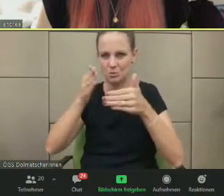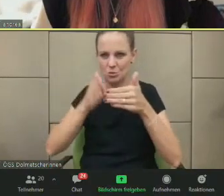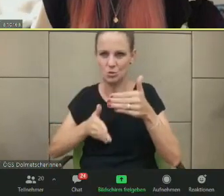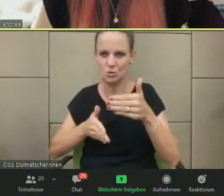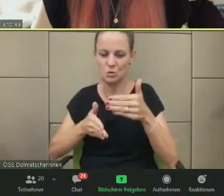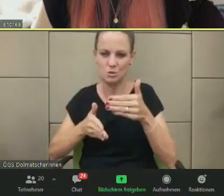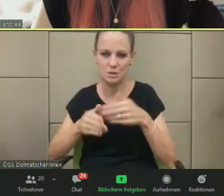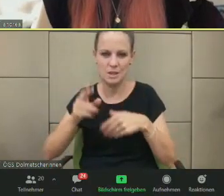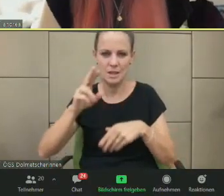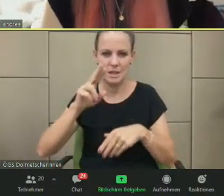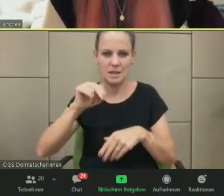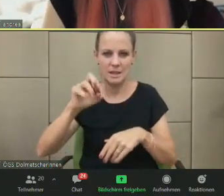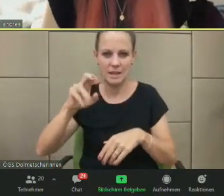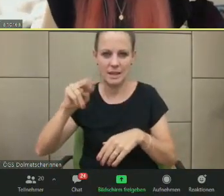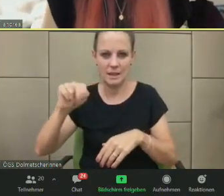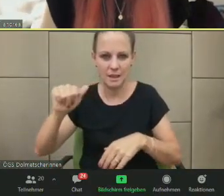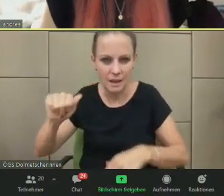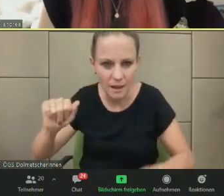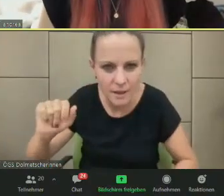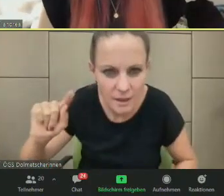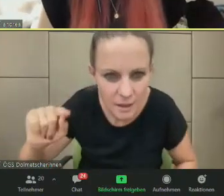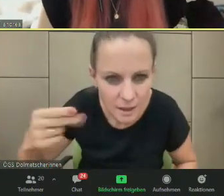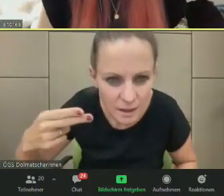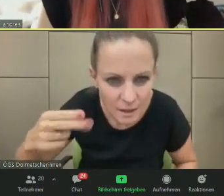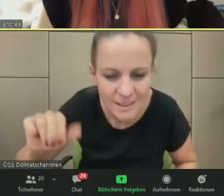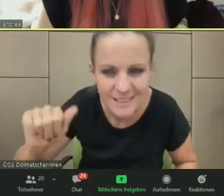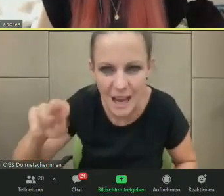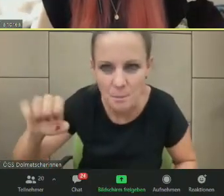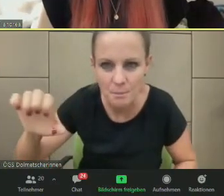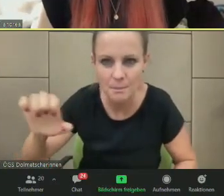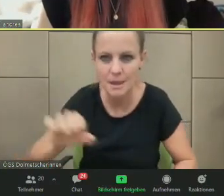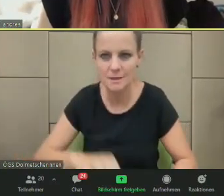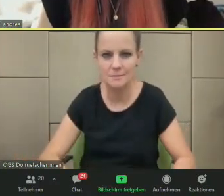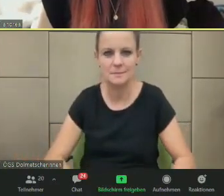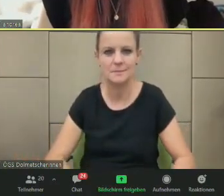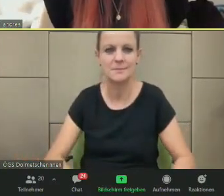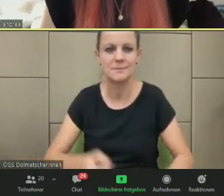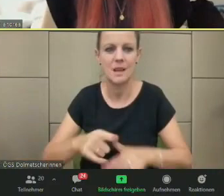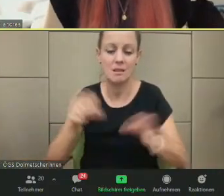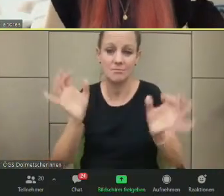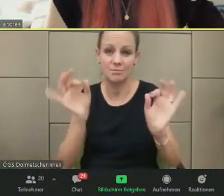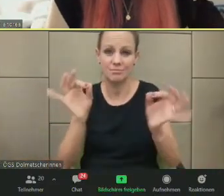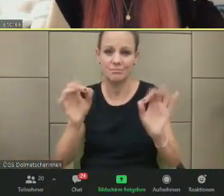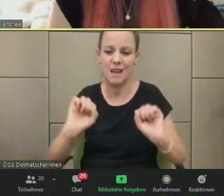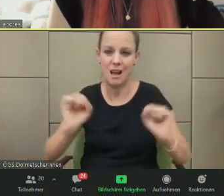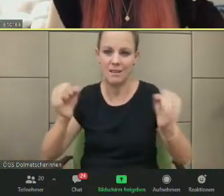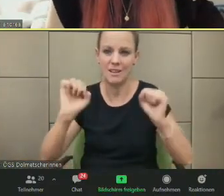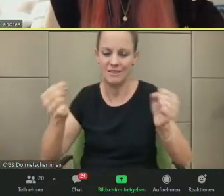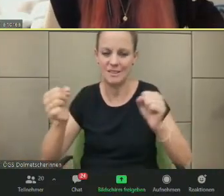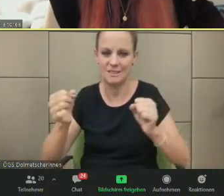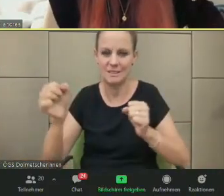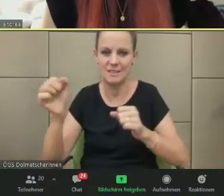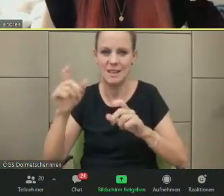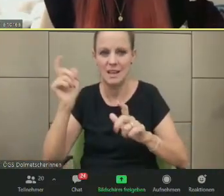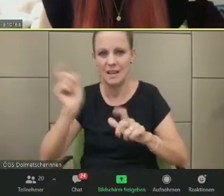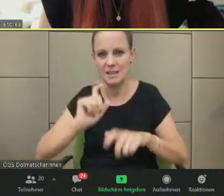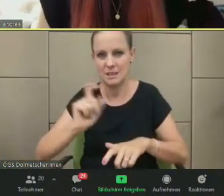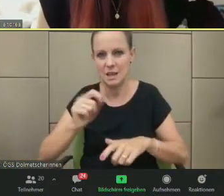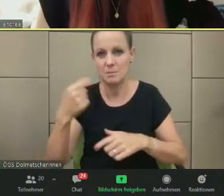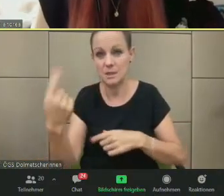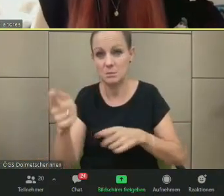die Nina Tame, auch eine wunderbare Aktivistin auf Instagram und die ist auch Autorin zum